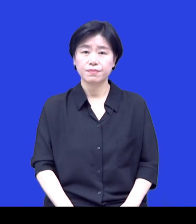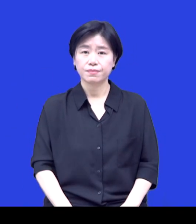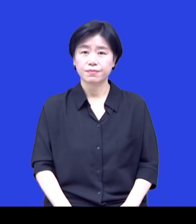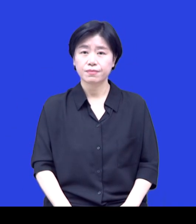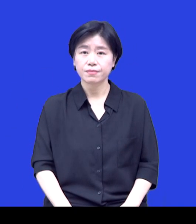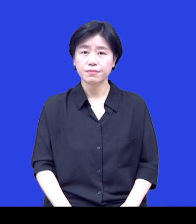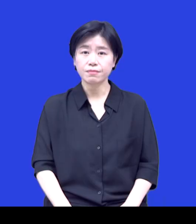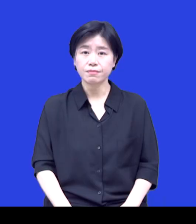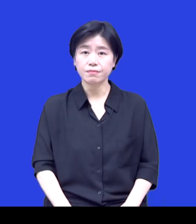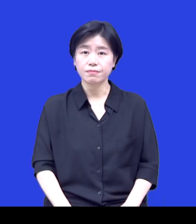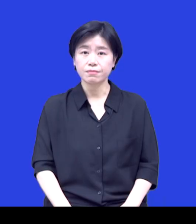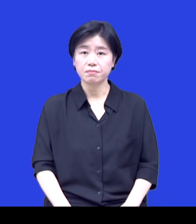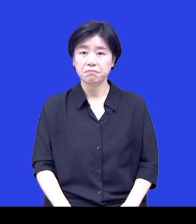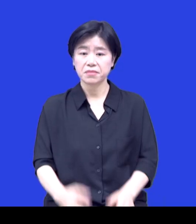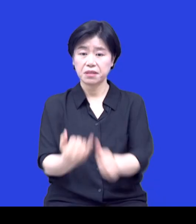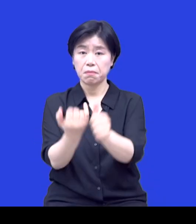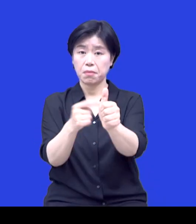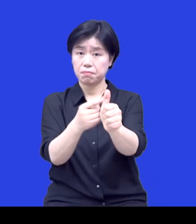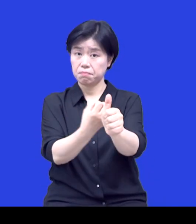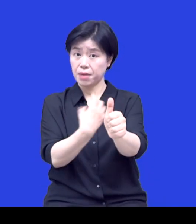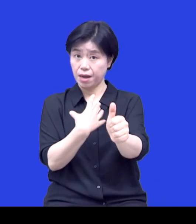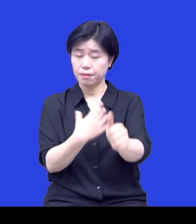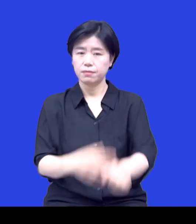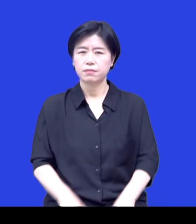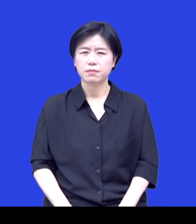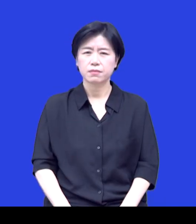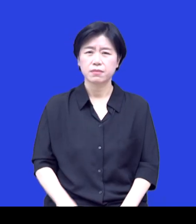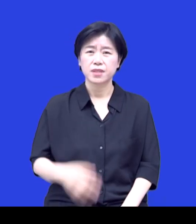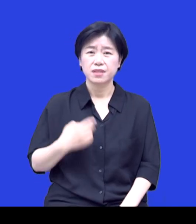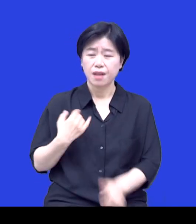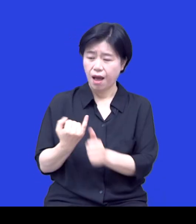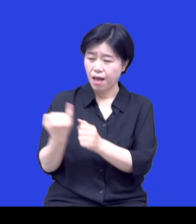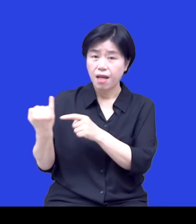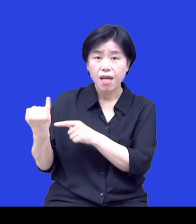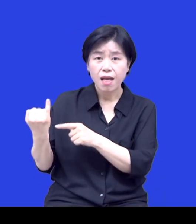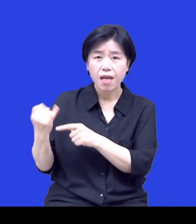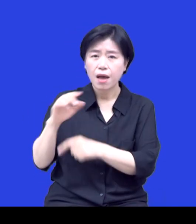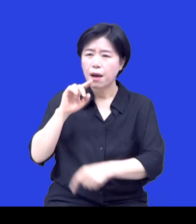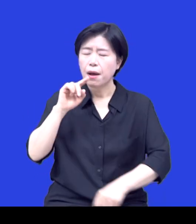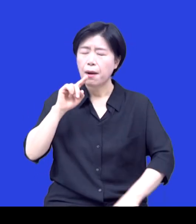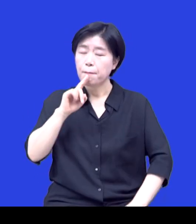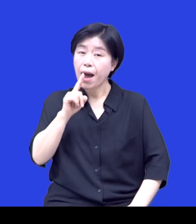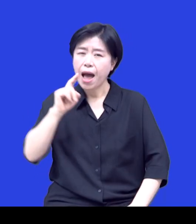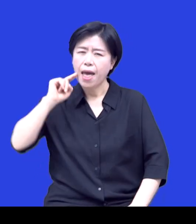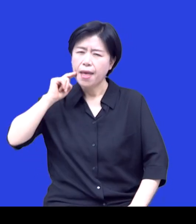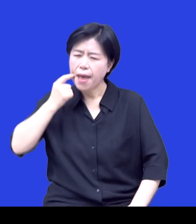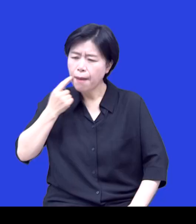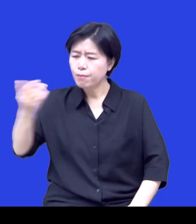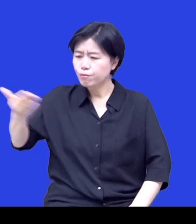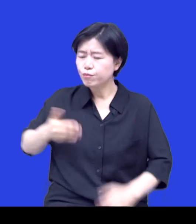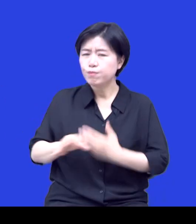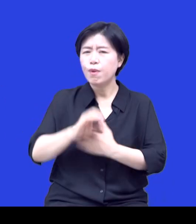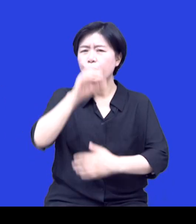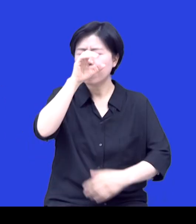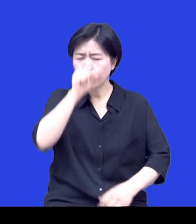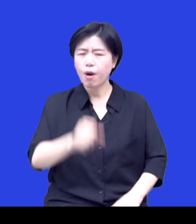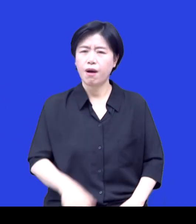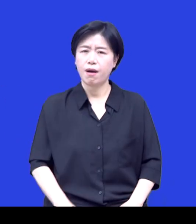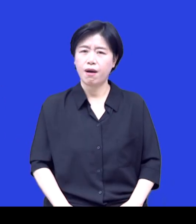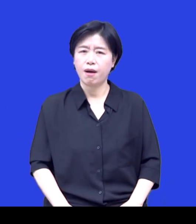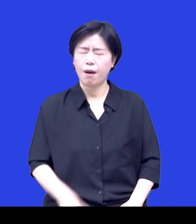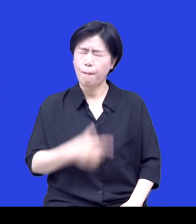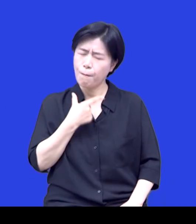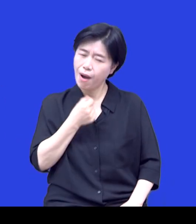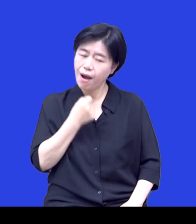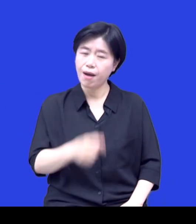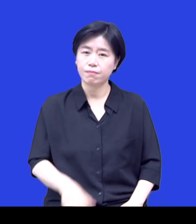내 앞에서 말을 해봐라 할 때 남편이 아내가 말만 좀 예쁘게 했으면 좋겠다는 거예요. 밥도 안 해주고 다 상관없고 잘 말만 예쁘게 해줬으면